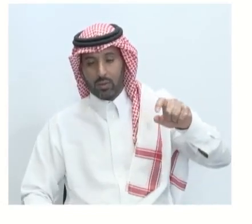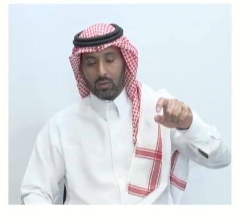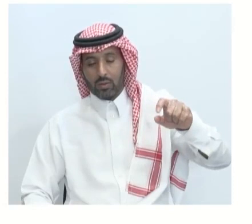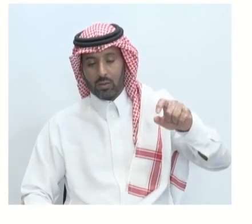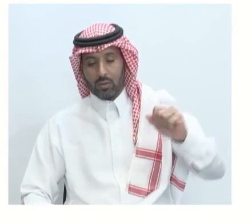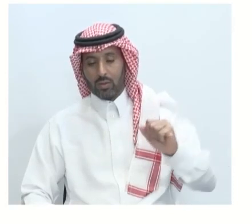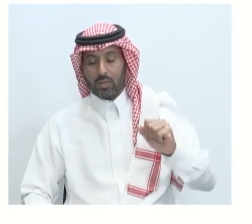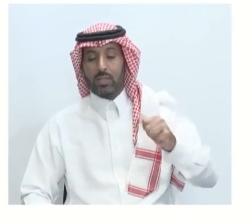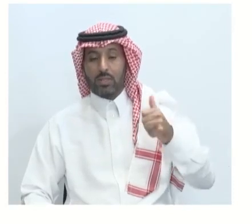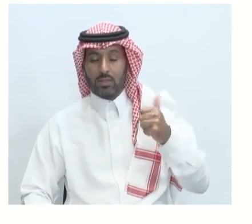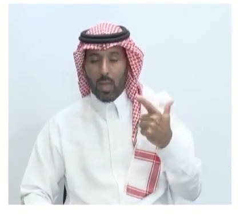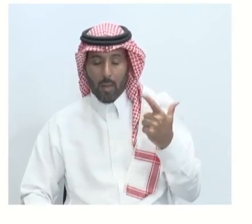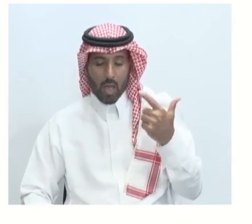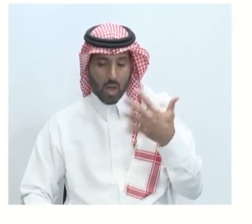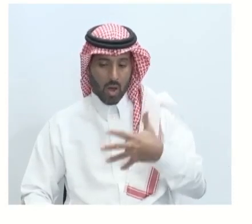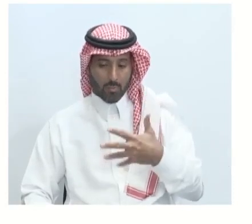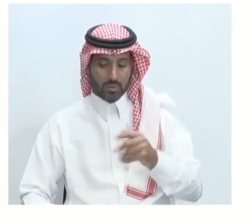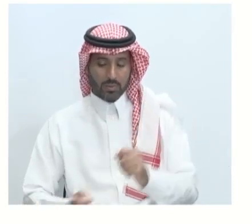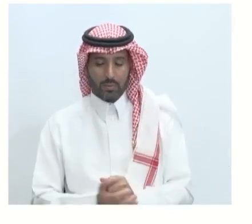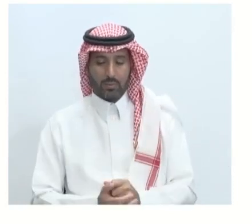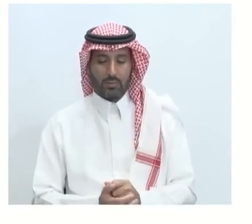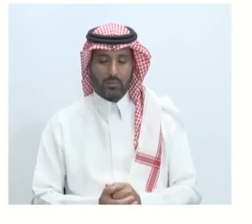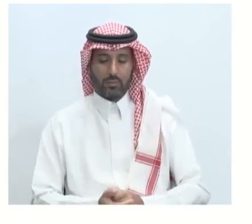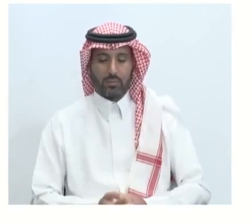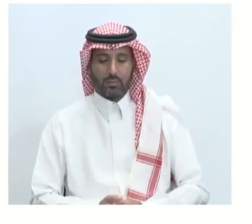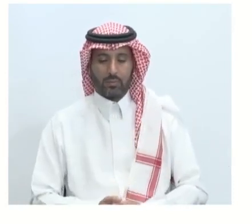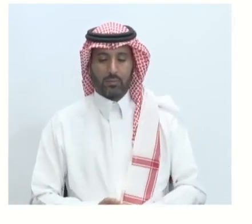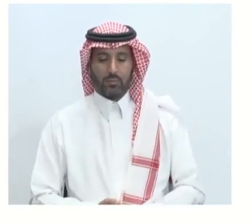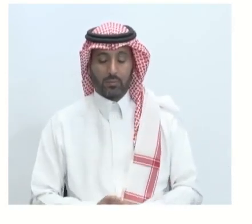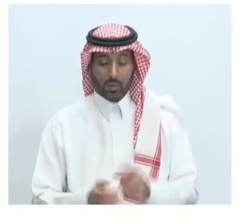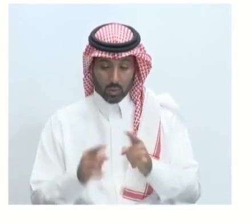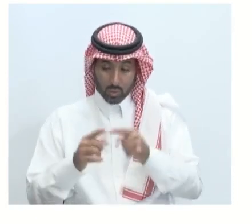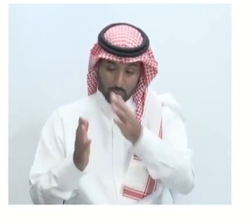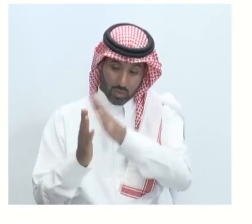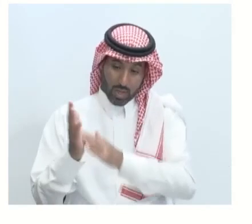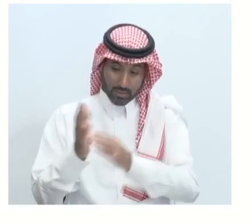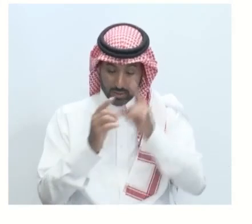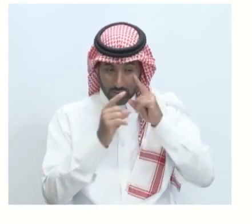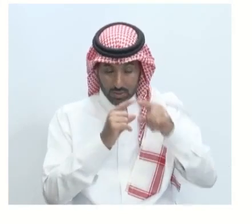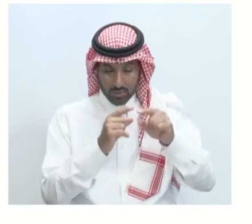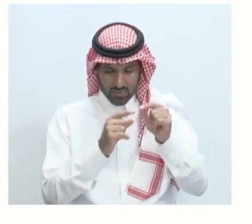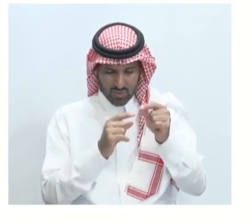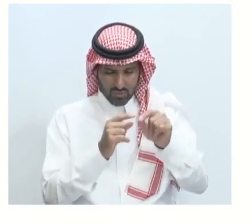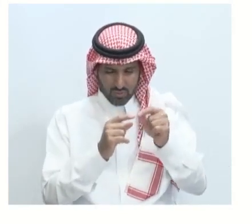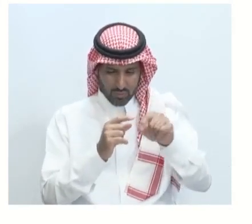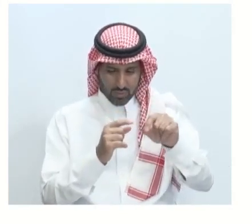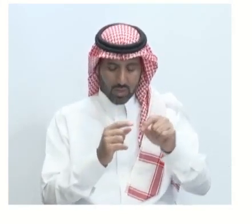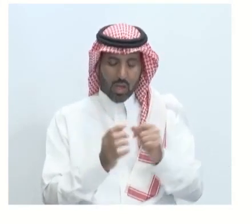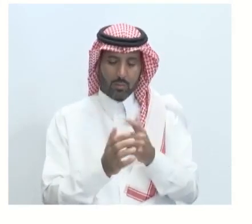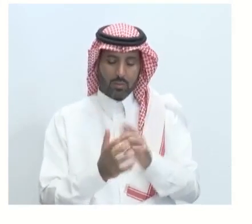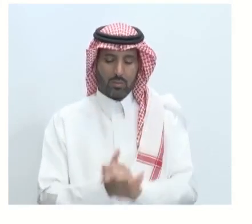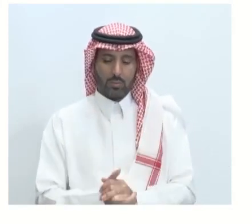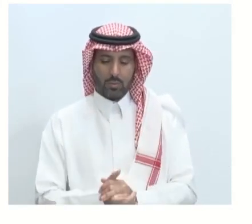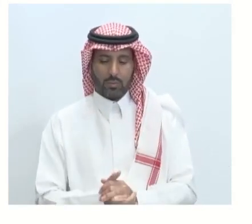العمل به في عام 1978 وقطره مراه التلسكوب 045